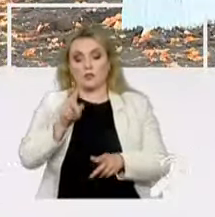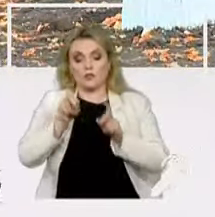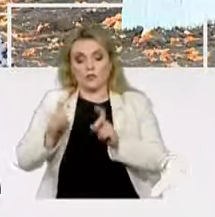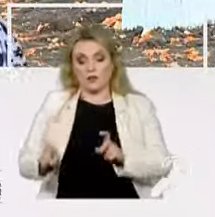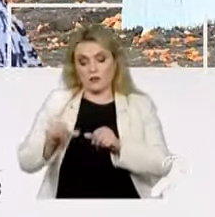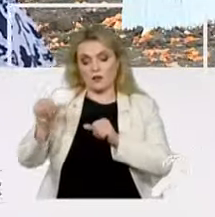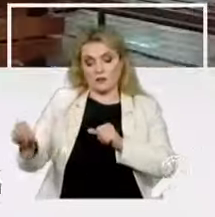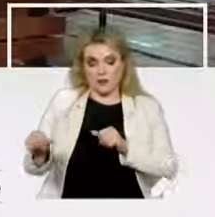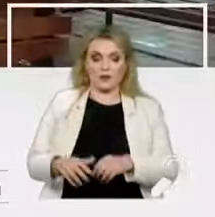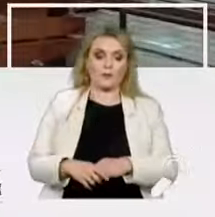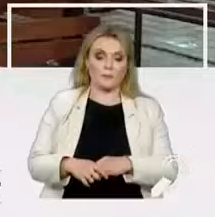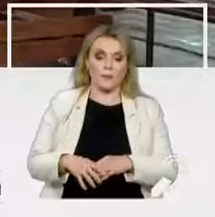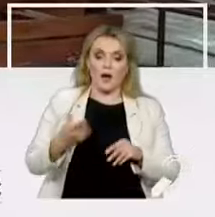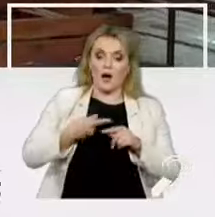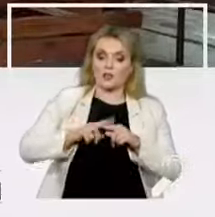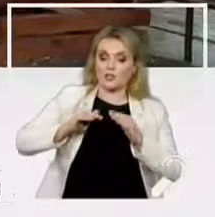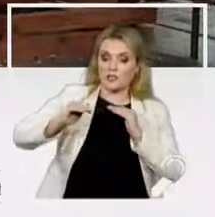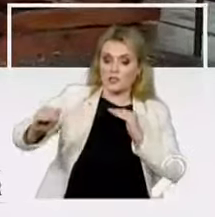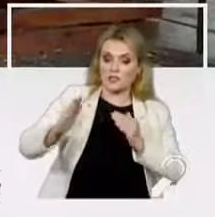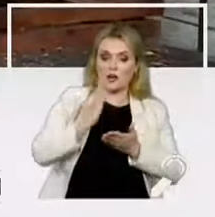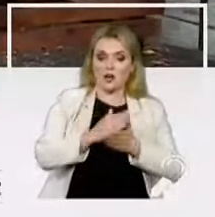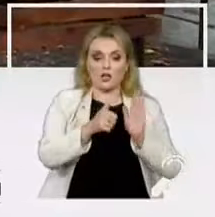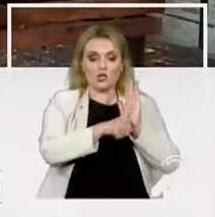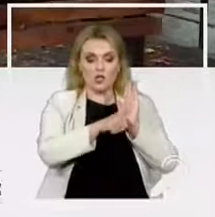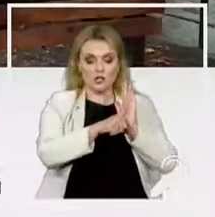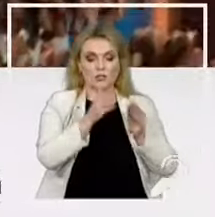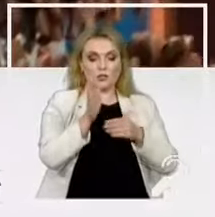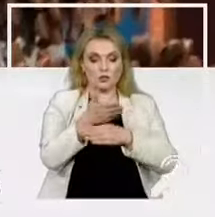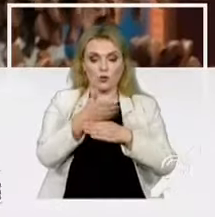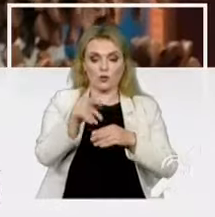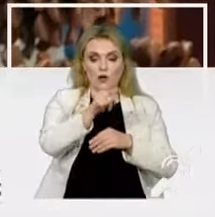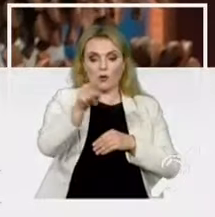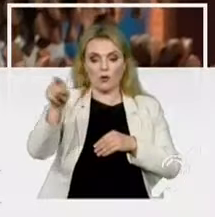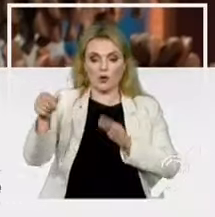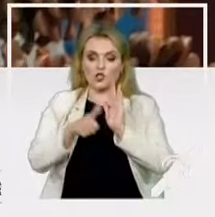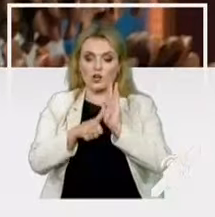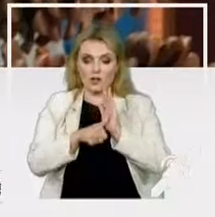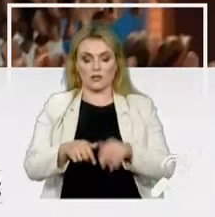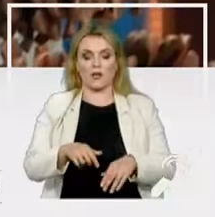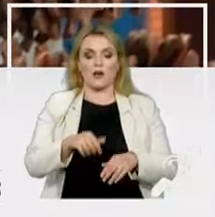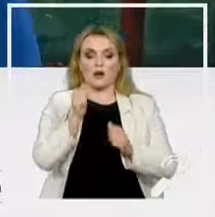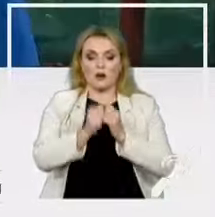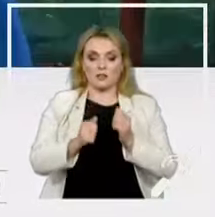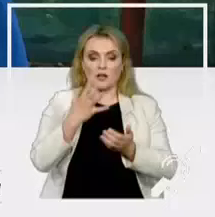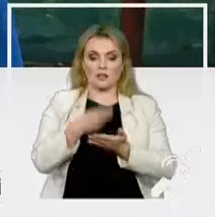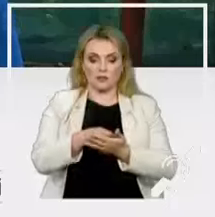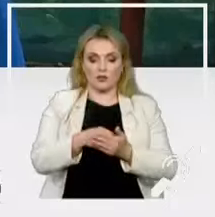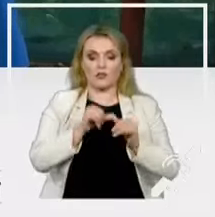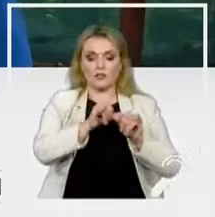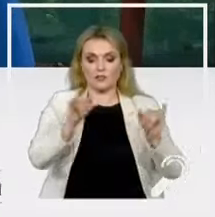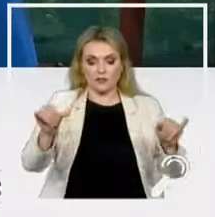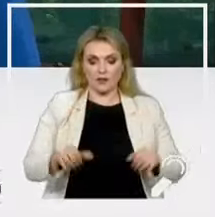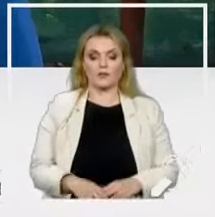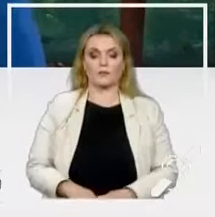de a învăța multe lucruri. Grădina are 6 zone dotate cu diverse obiecte care dezvoltă abilitățile copiilor. Este zona